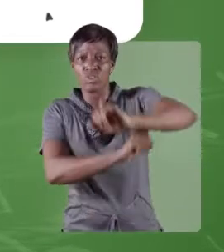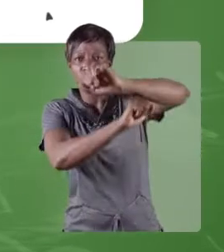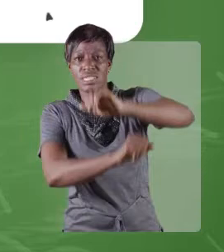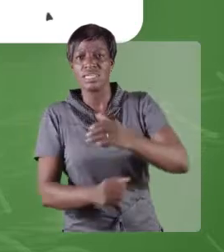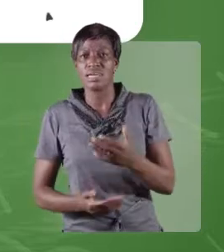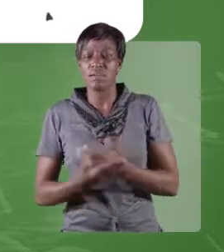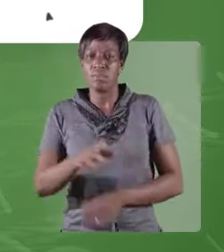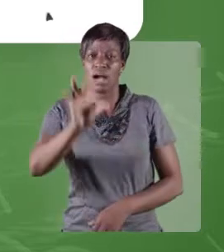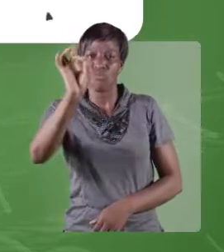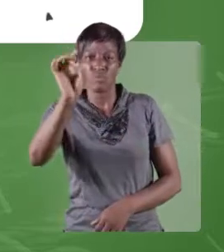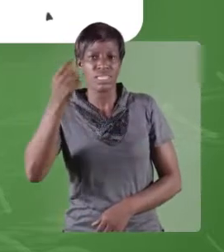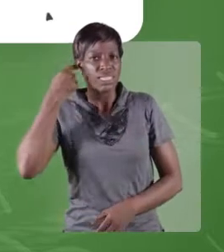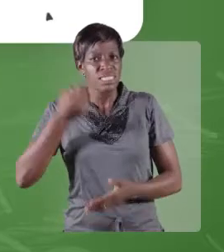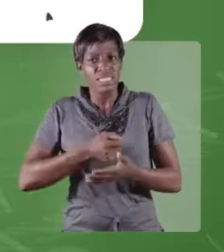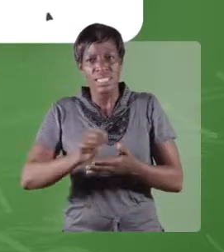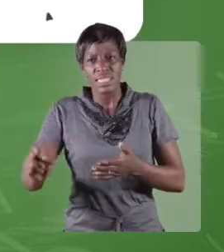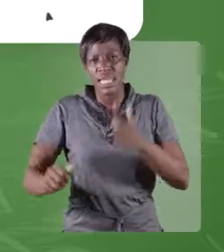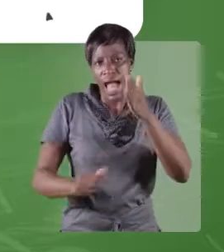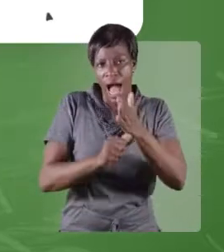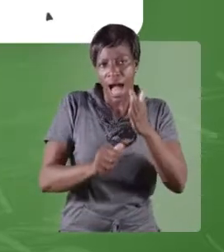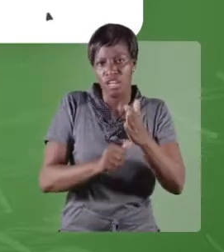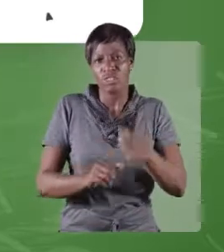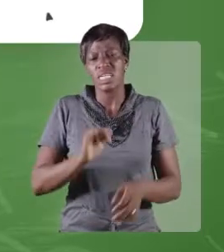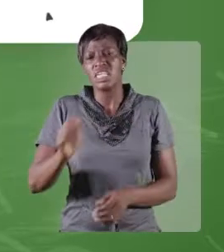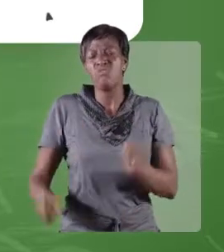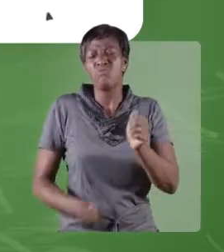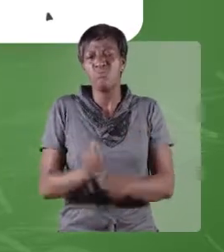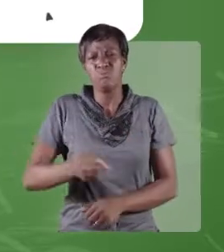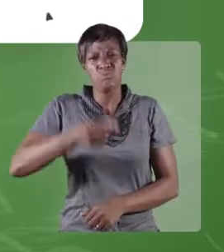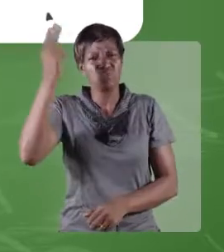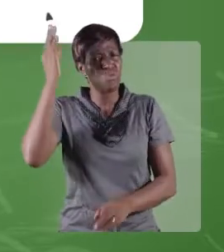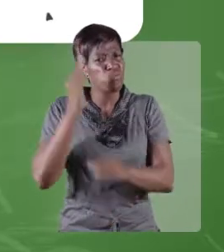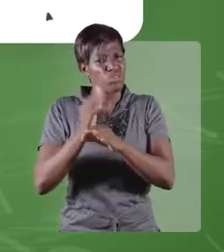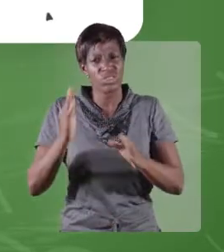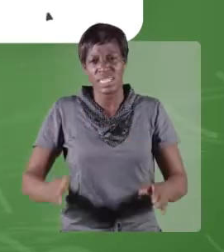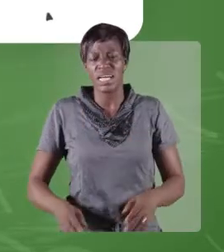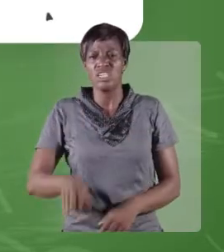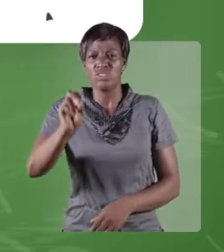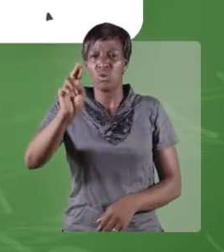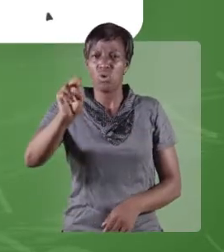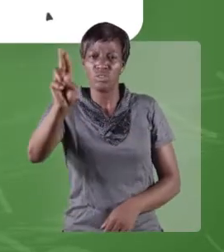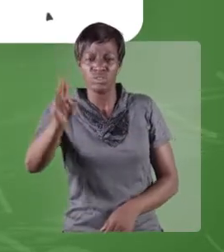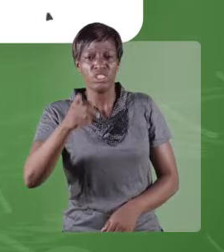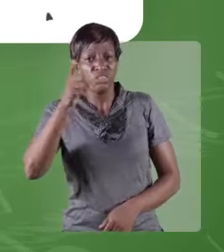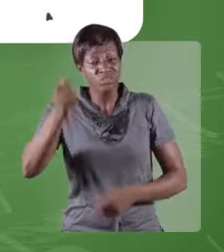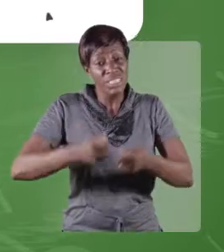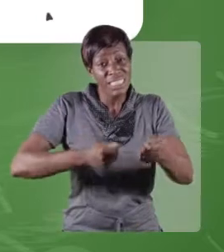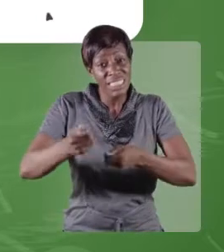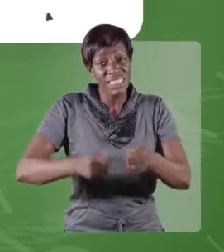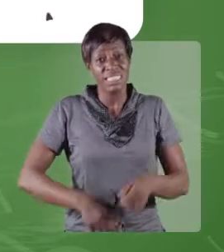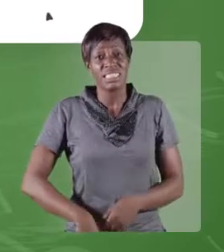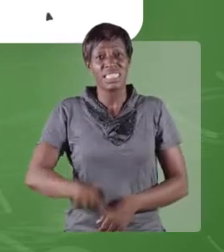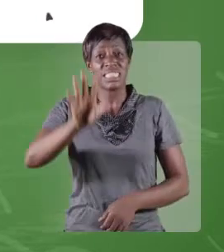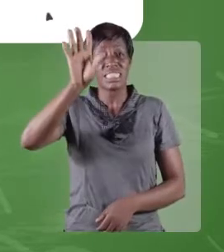adjoints. Il est le plus haut fonctionnaire de l'ONU. Il gère, tenez-vous bien,